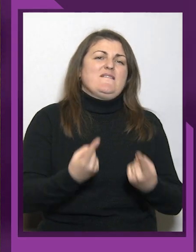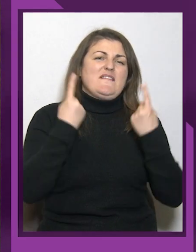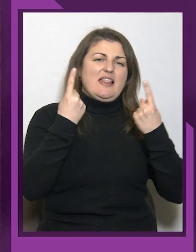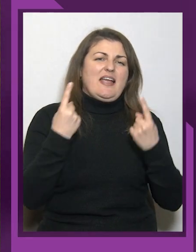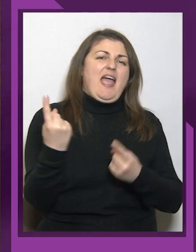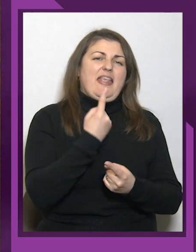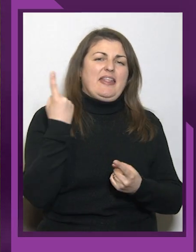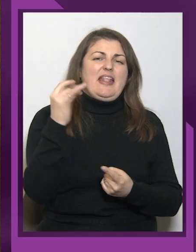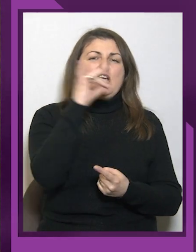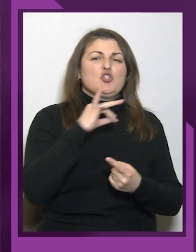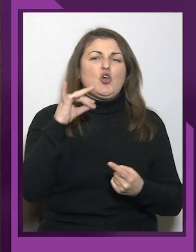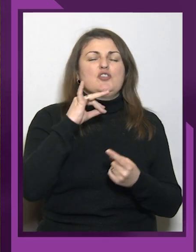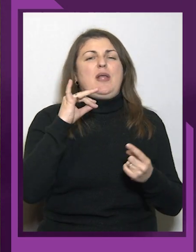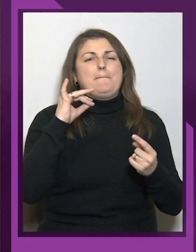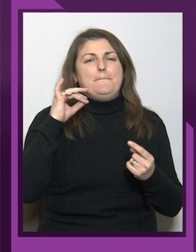Дякую!